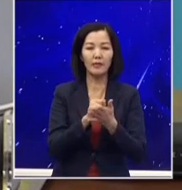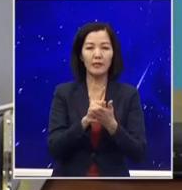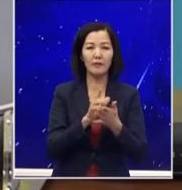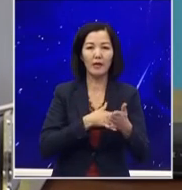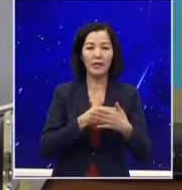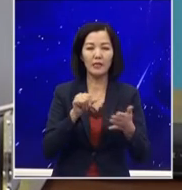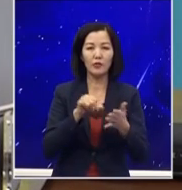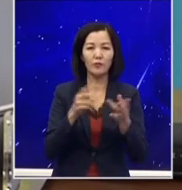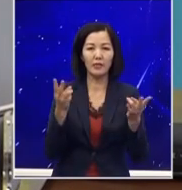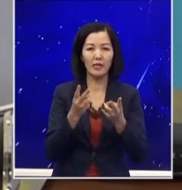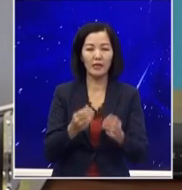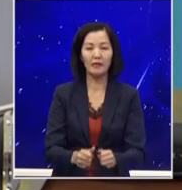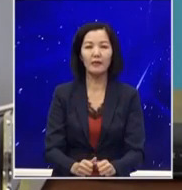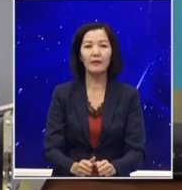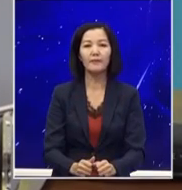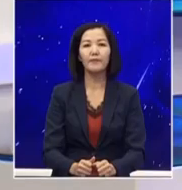кісідей атсалысуымыз керек.